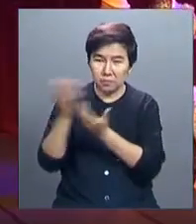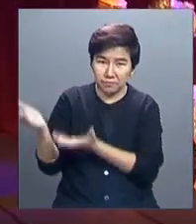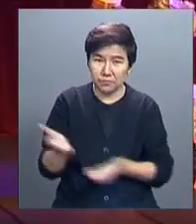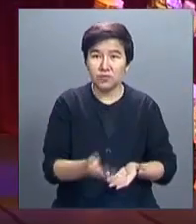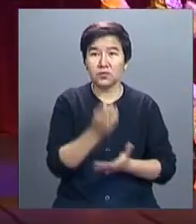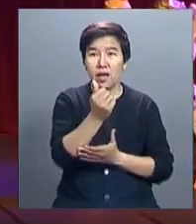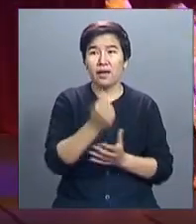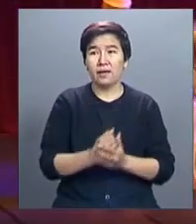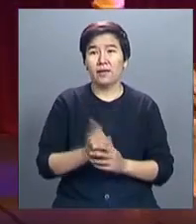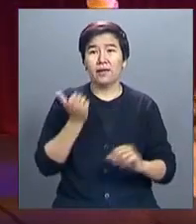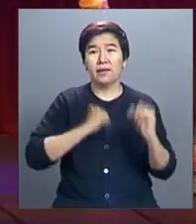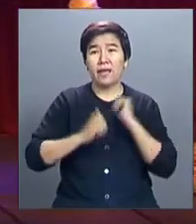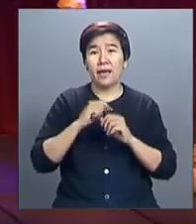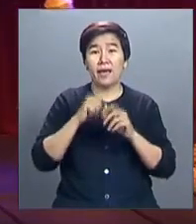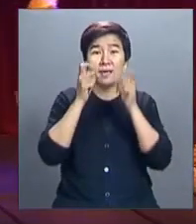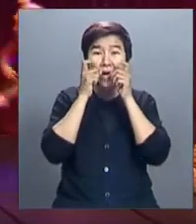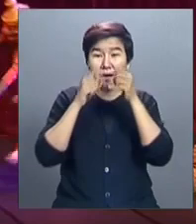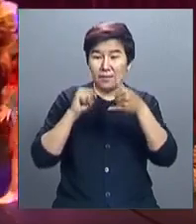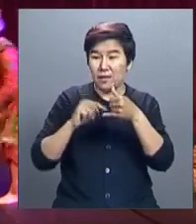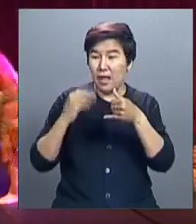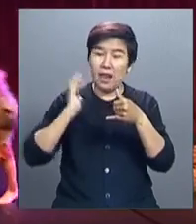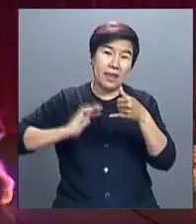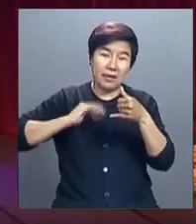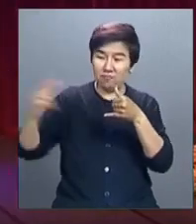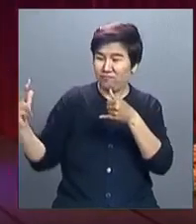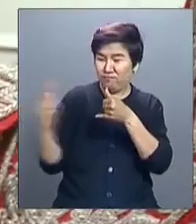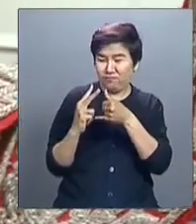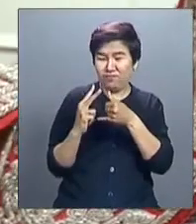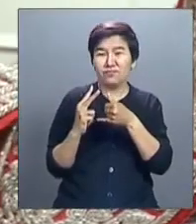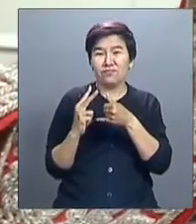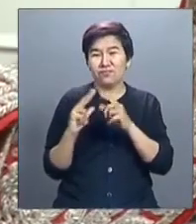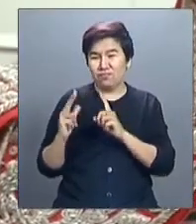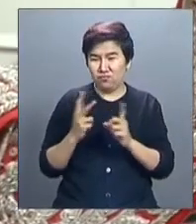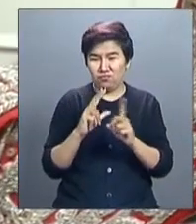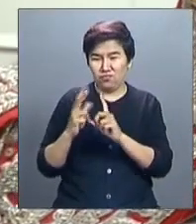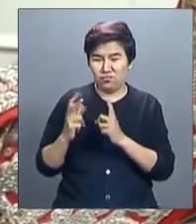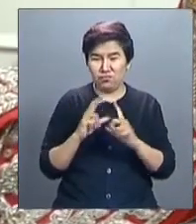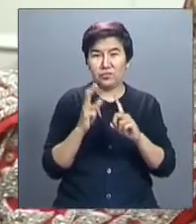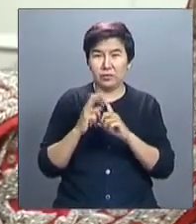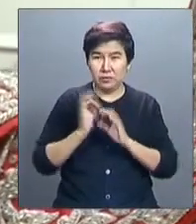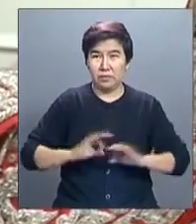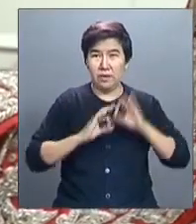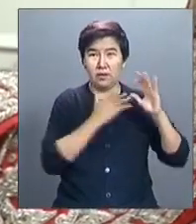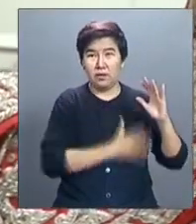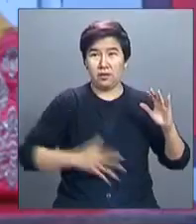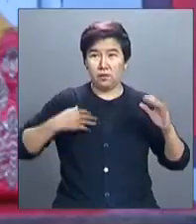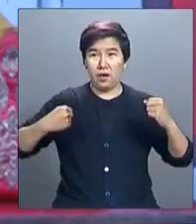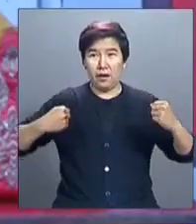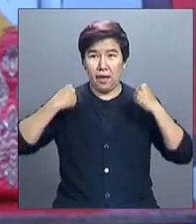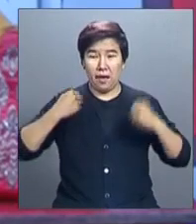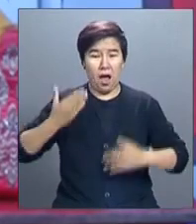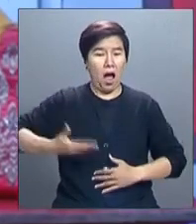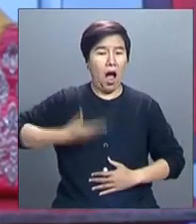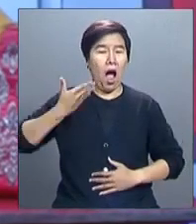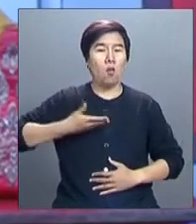ป็นเรื่องอารมณ์ค่ะเพราะว่าเราต้องสู้กับลิงอีก3ตัวเรื่องอารมณ์เรื่องความแข็งแรงคือสำคัญค่ะ แขน